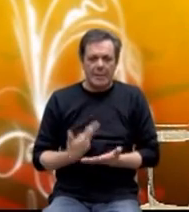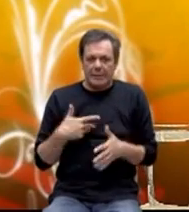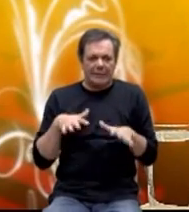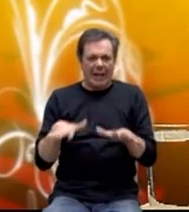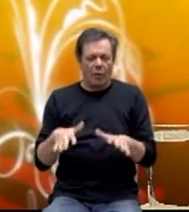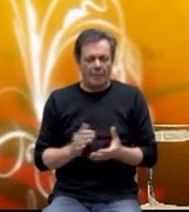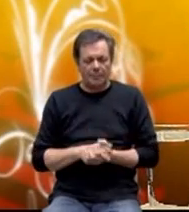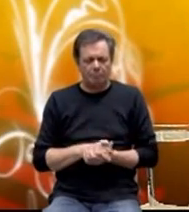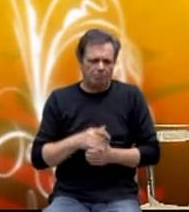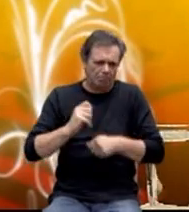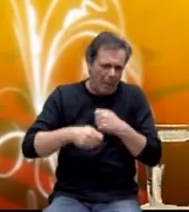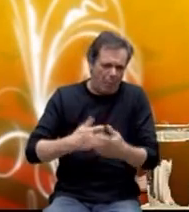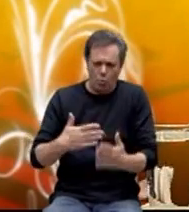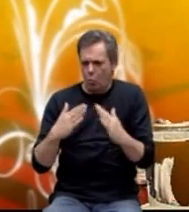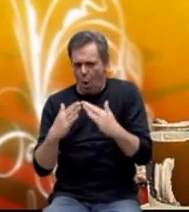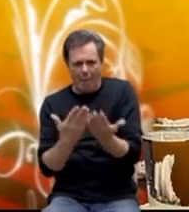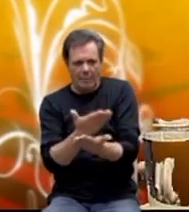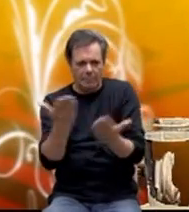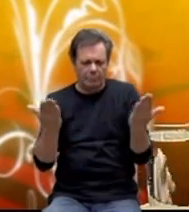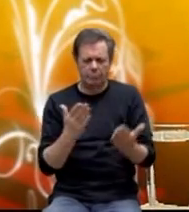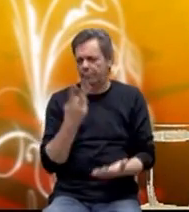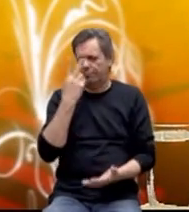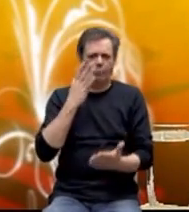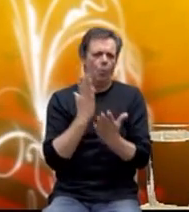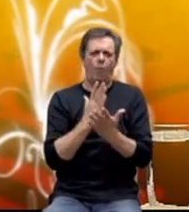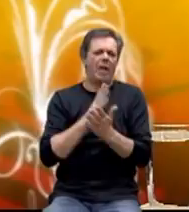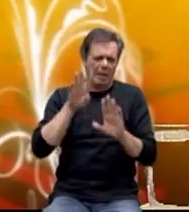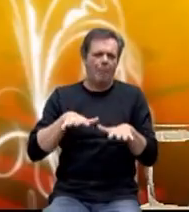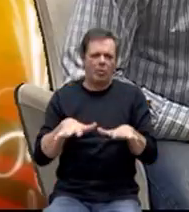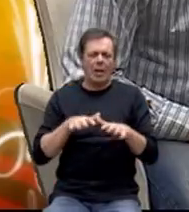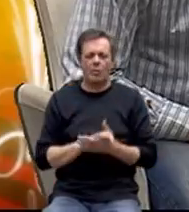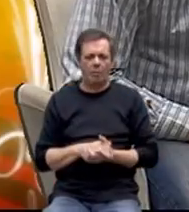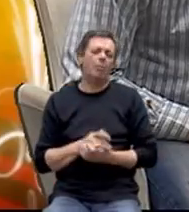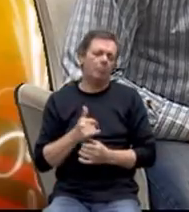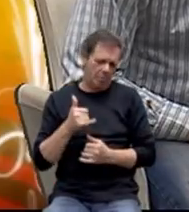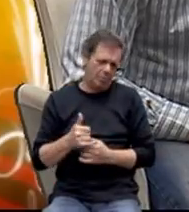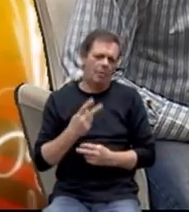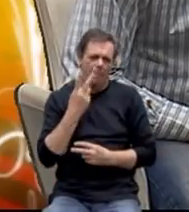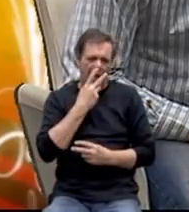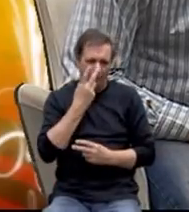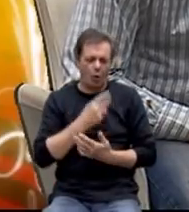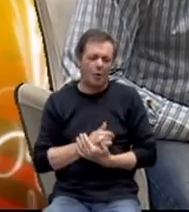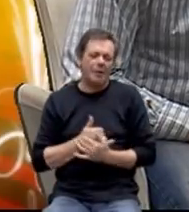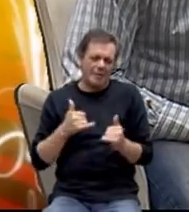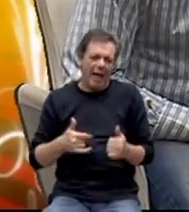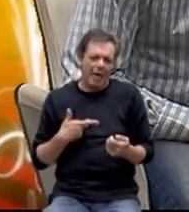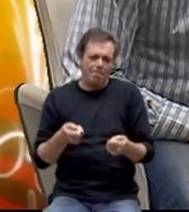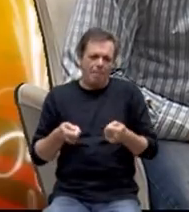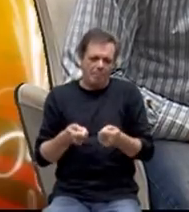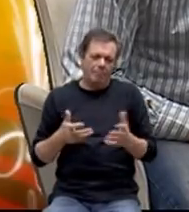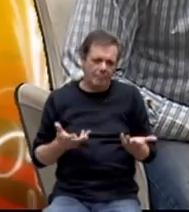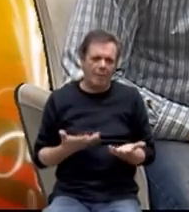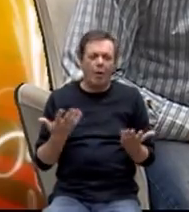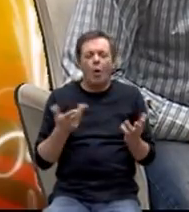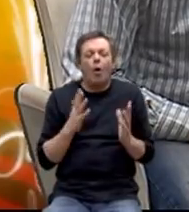stresove i na poslu i u kući? Mi uvijek imamo stresove i u kući. Apsolutno. Pa sada naravno. Ipak, naravno da da. Jel da? Znači, koliko